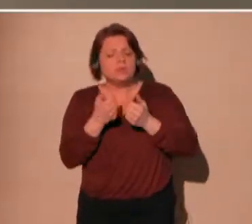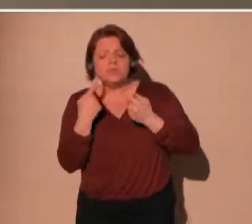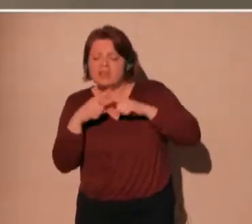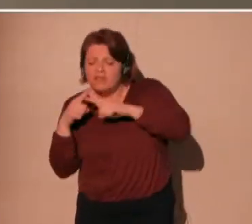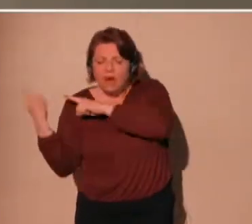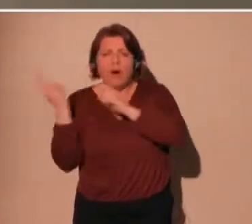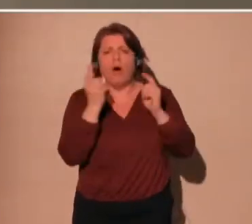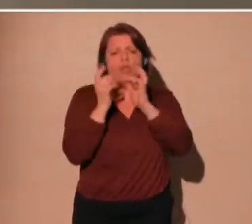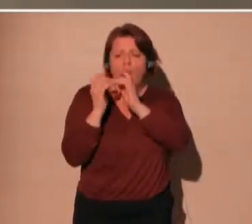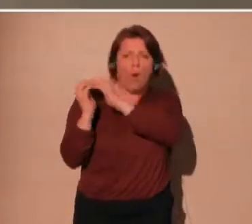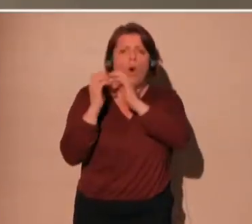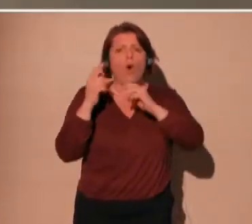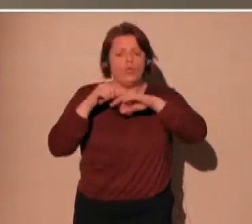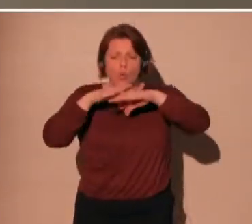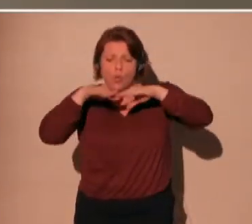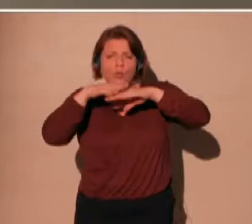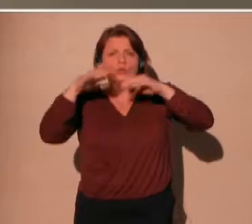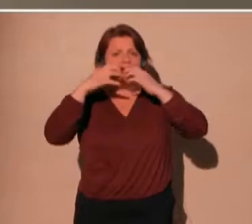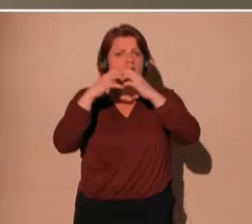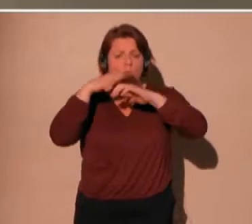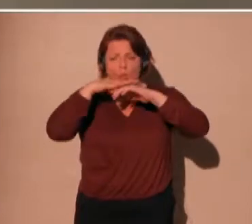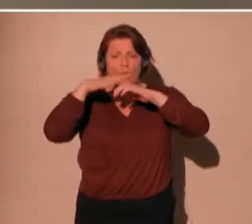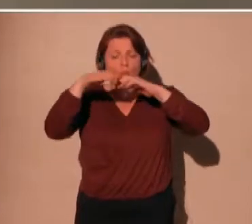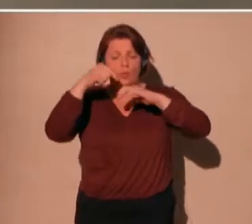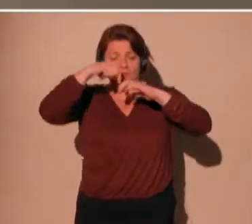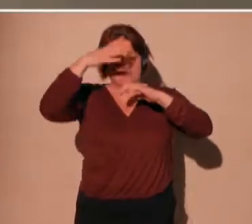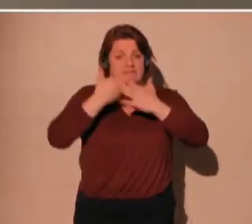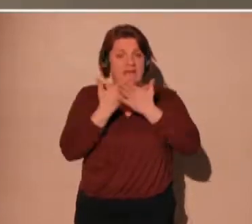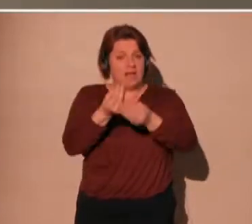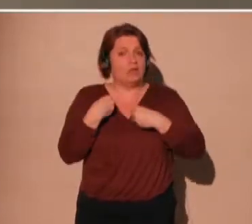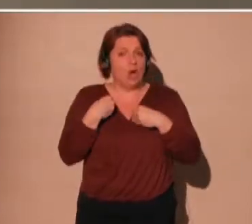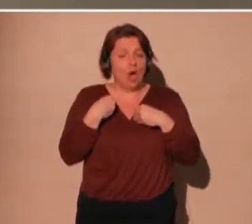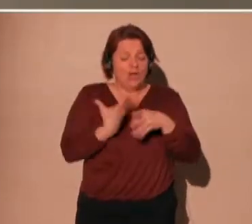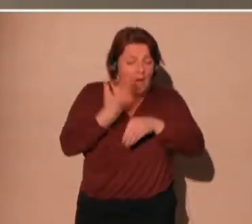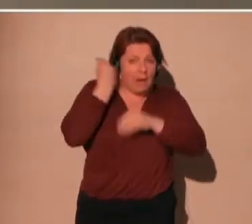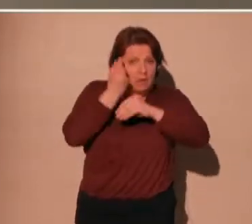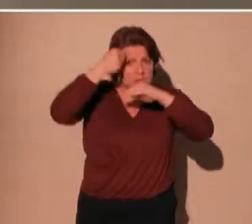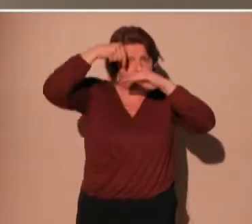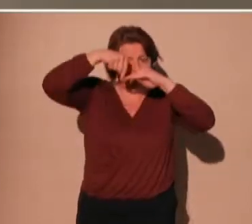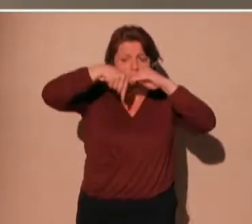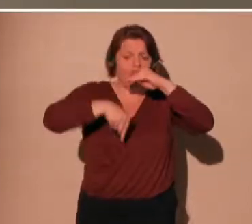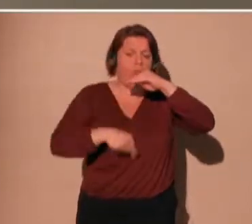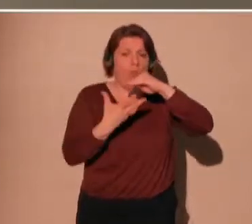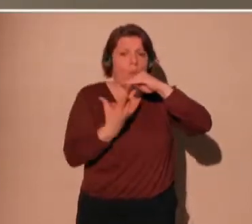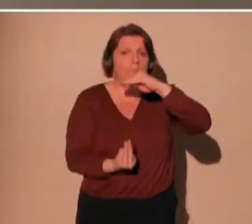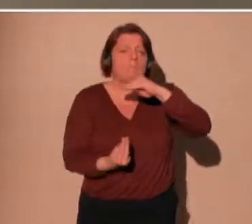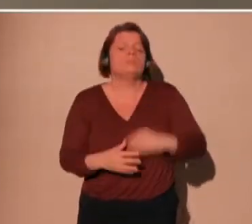couches. Et c'est cela qui eh bien, permet la profondeur de l'apprentissage profond.